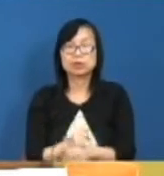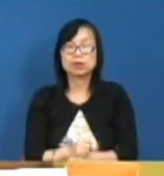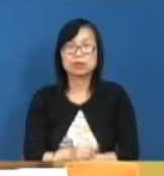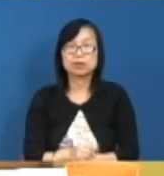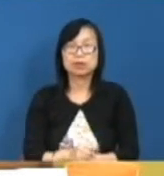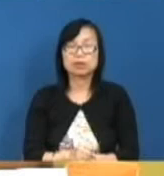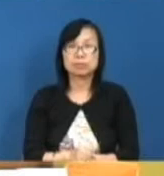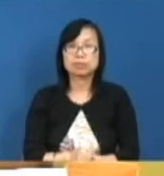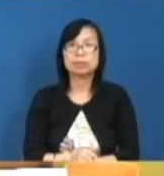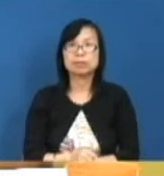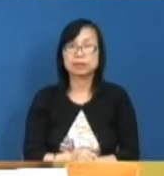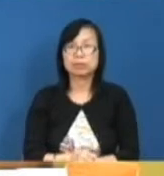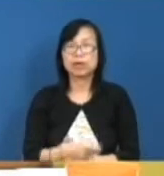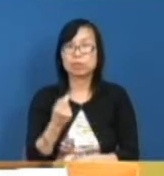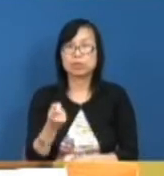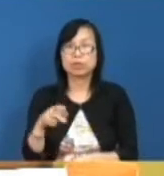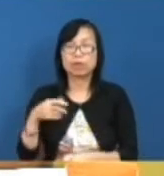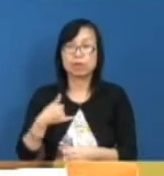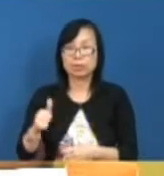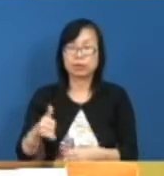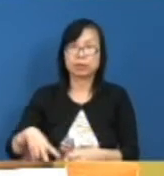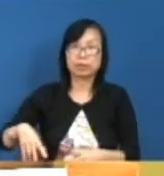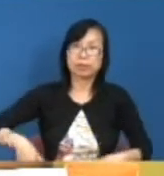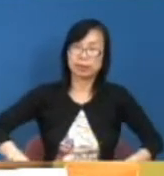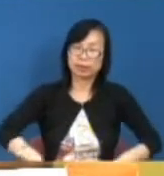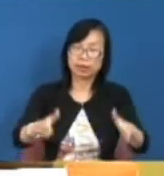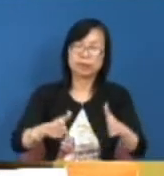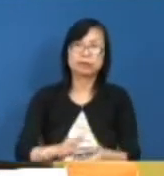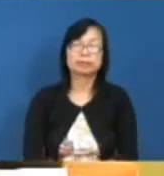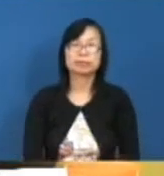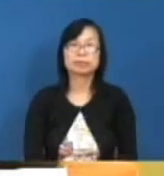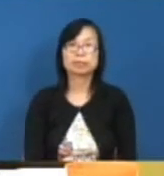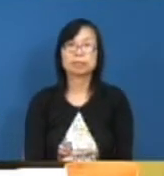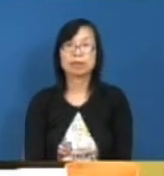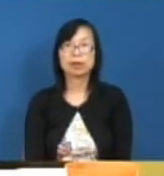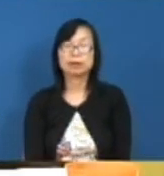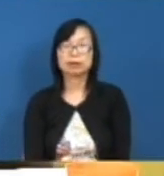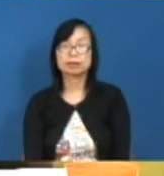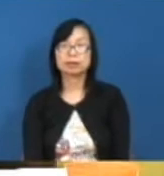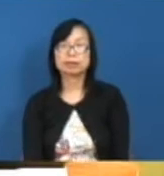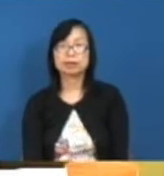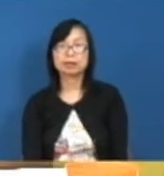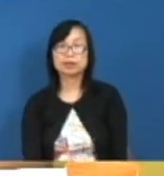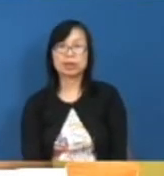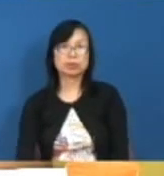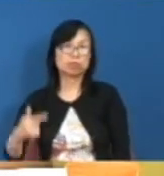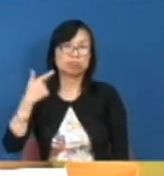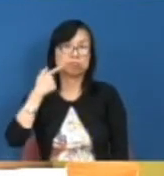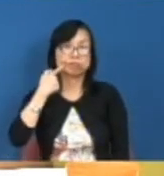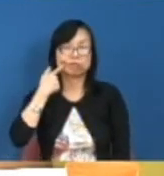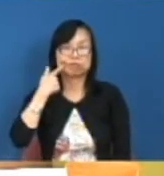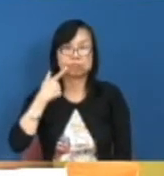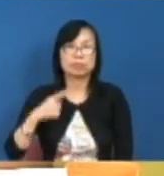話得幾萬啦，有劉少佳啊，即係俾個流料佢啊，咁就即係又要強行推行